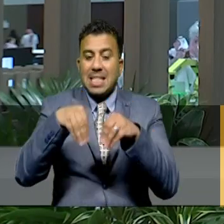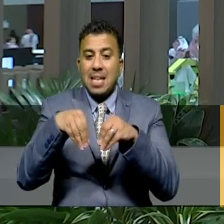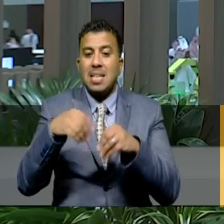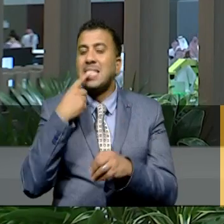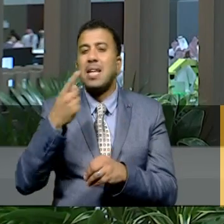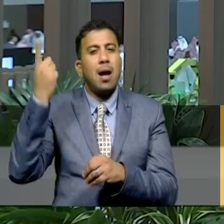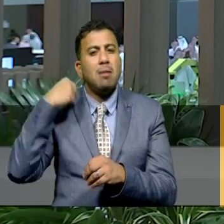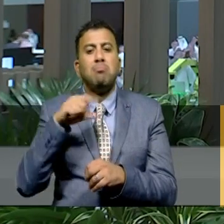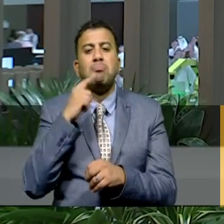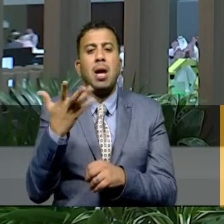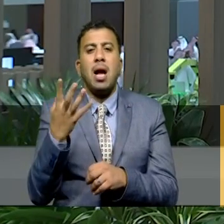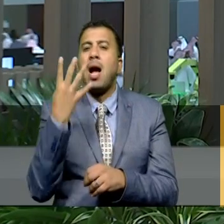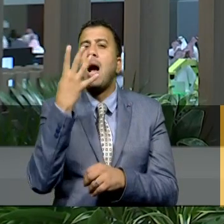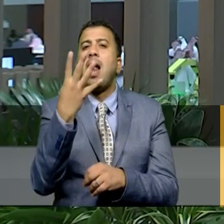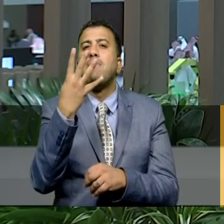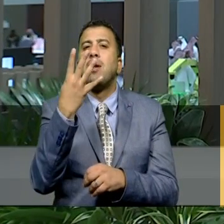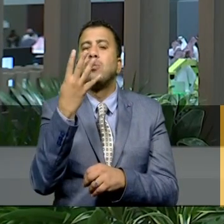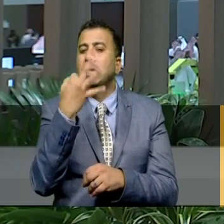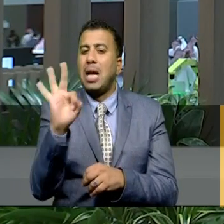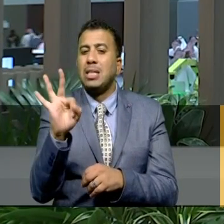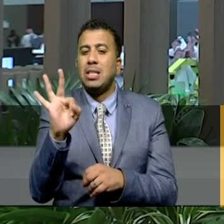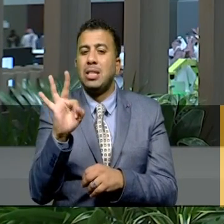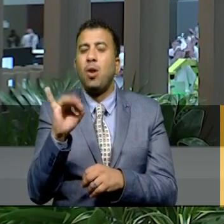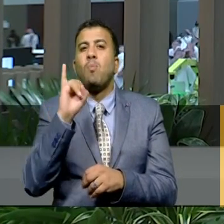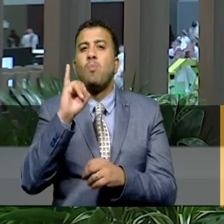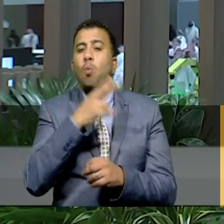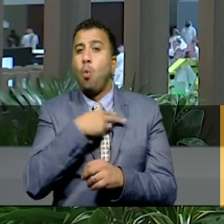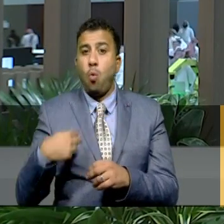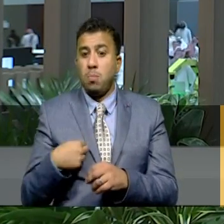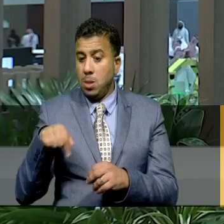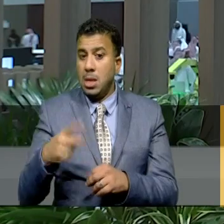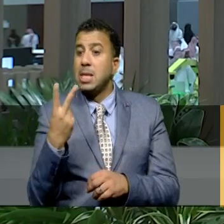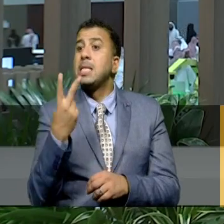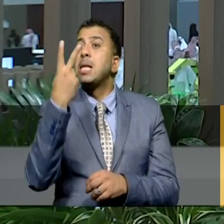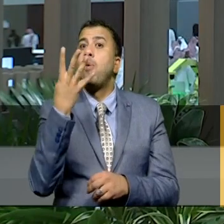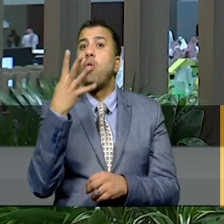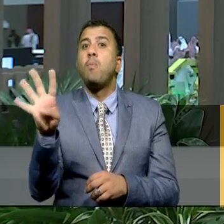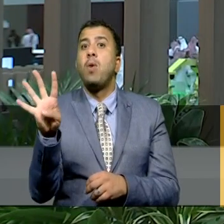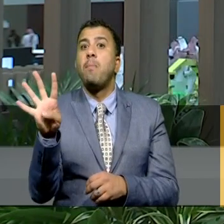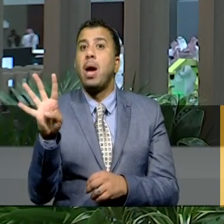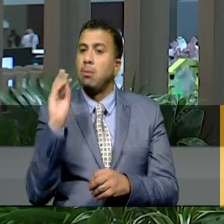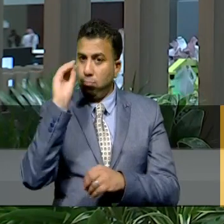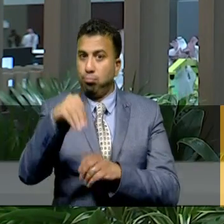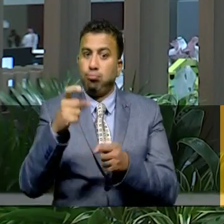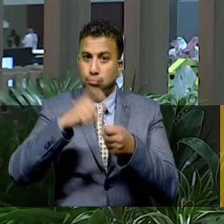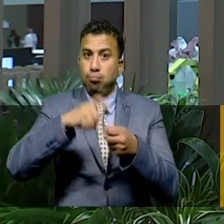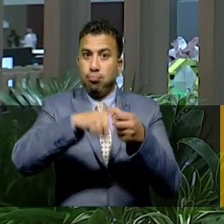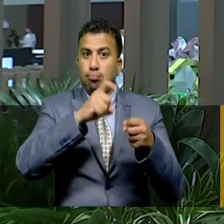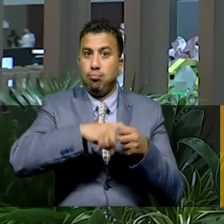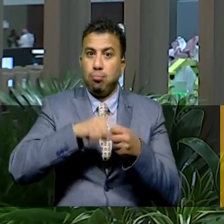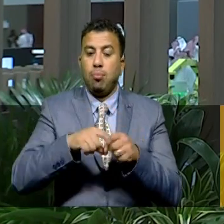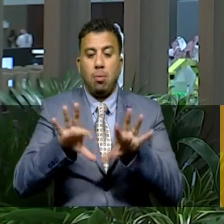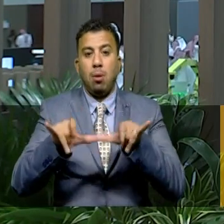العام السابق كانت 34 دائرة ومؤسسة حكومية، السنة هذه 47 دائرة ومؤسسة حكومية بالإضافة إلى دائرة الحكومة